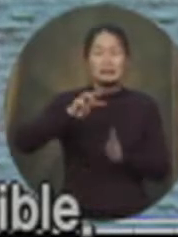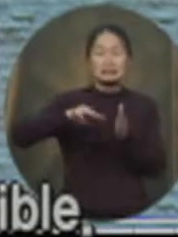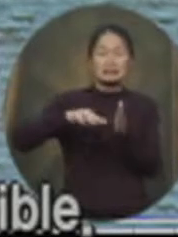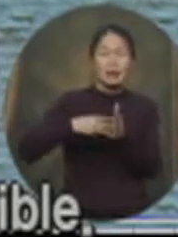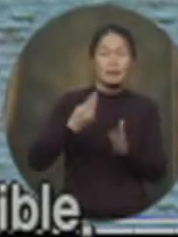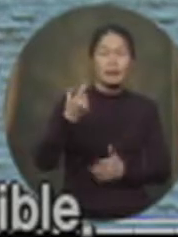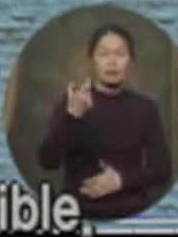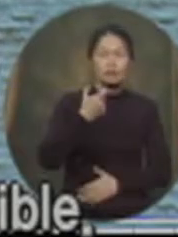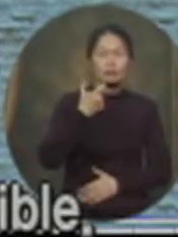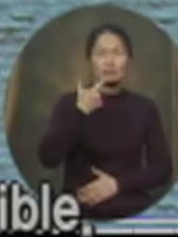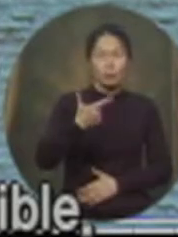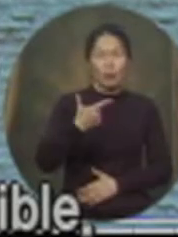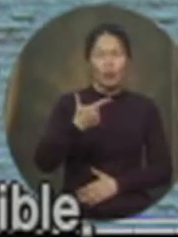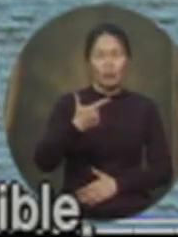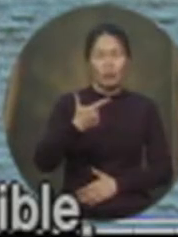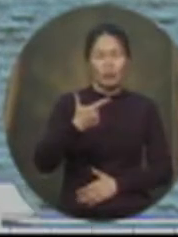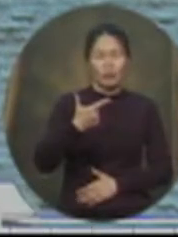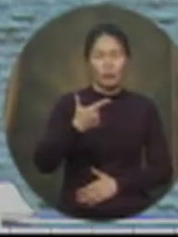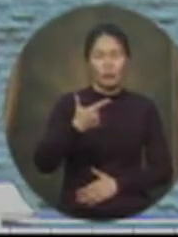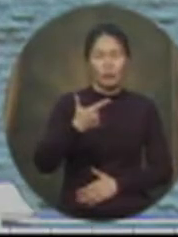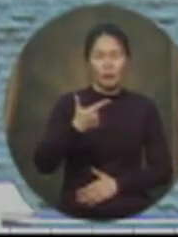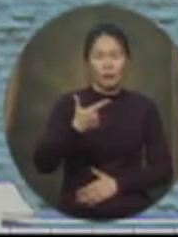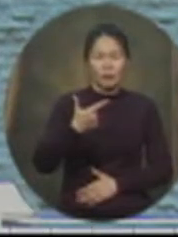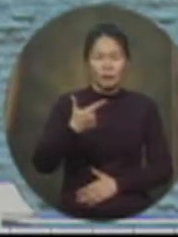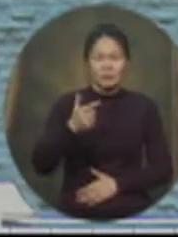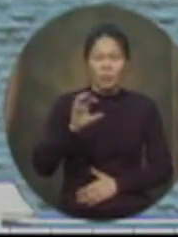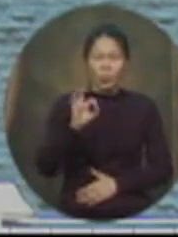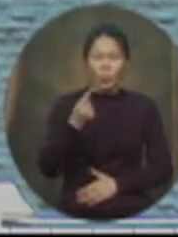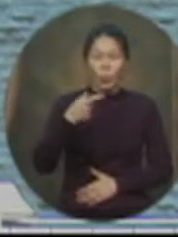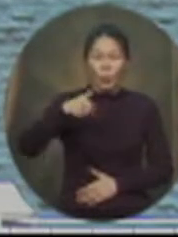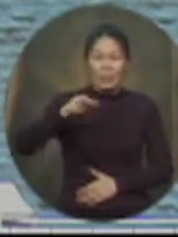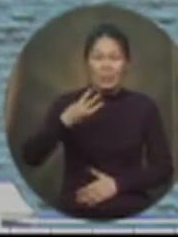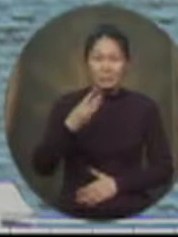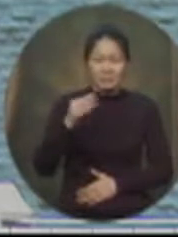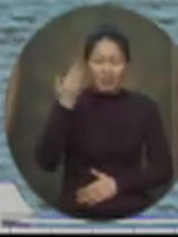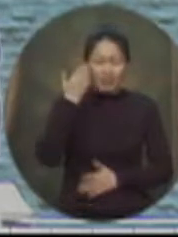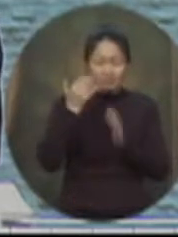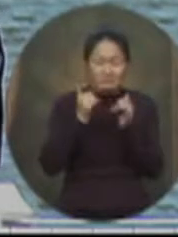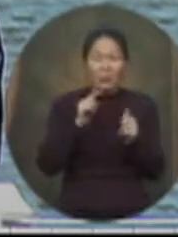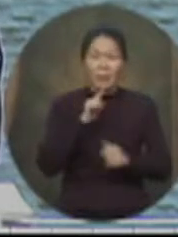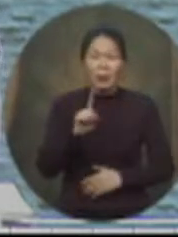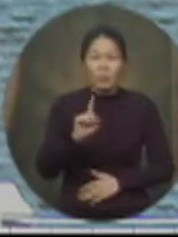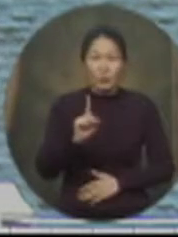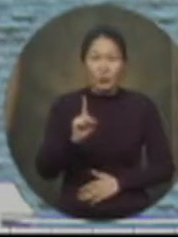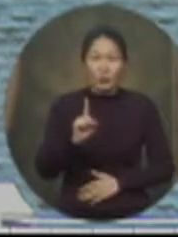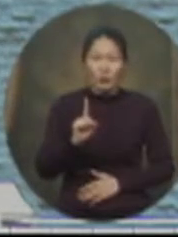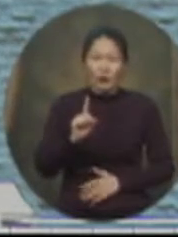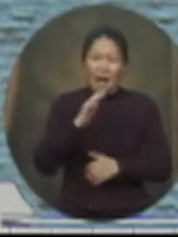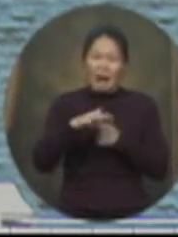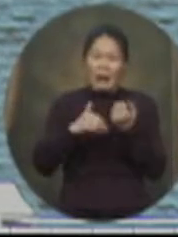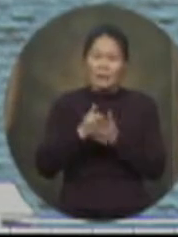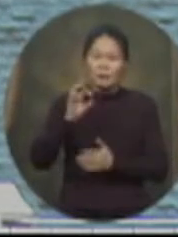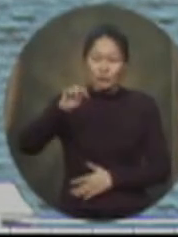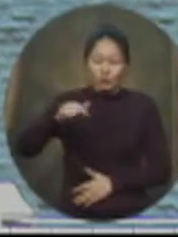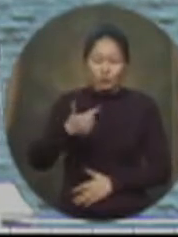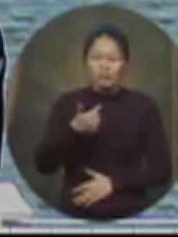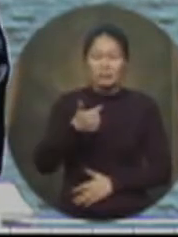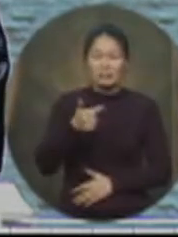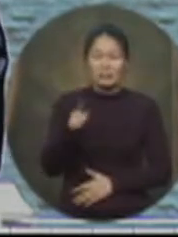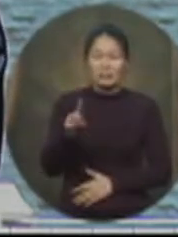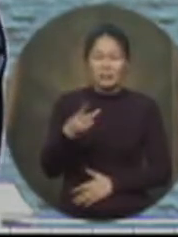66번 나옵니다 그래서 오길비 가 말하기를 하나님께서 윤영 까지 고려해서